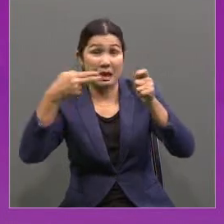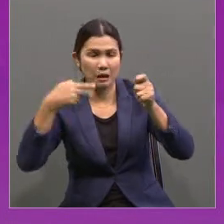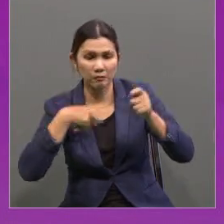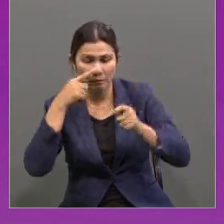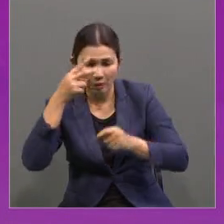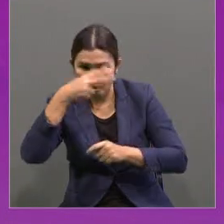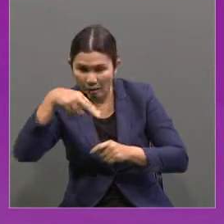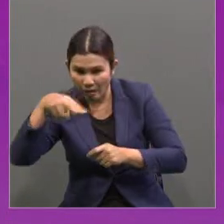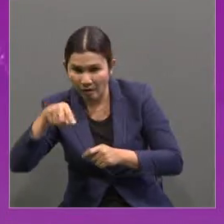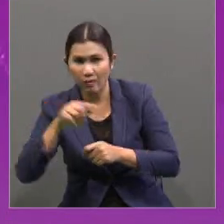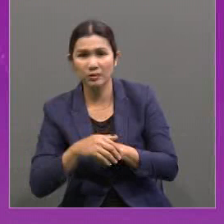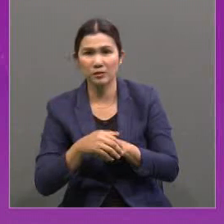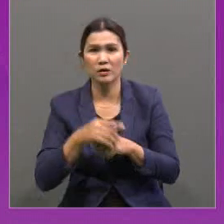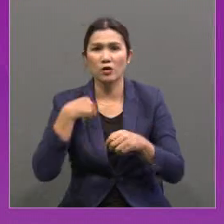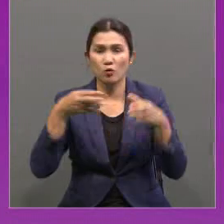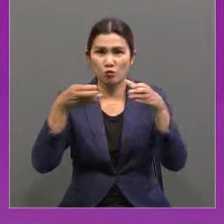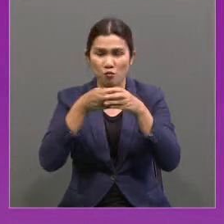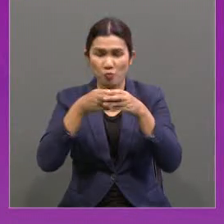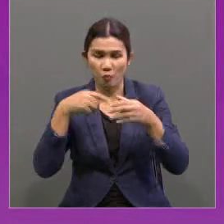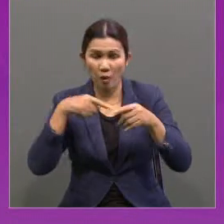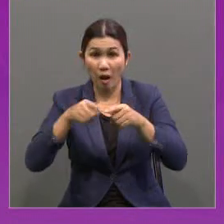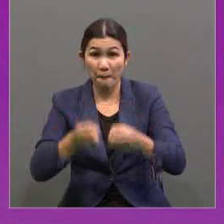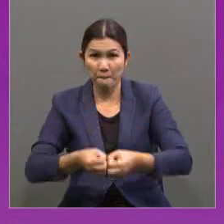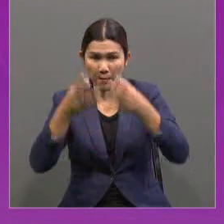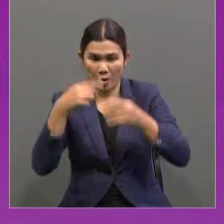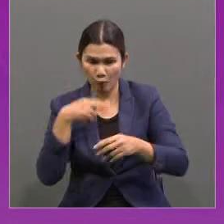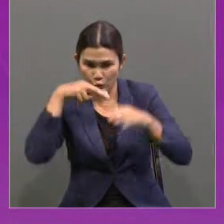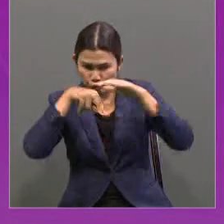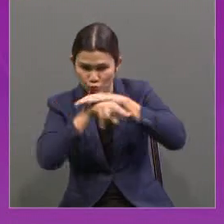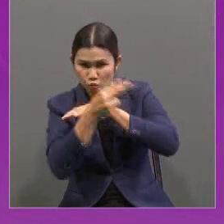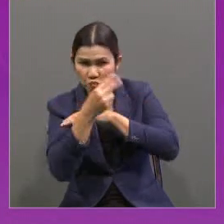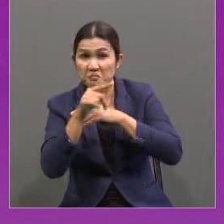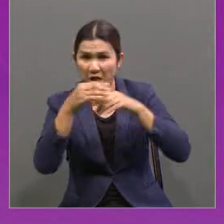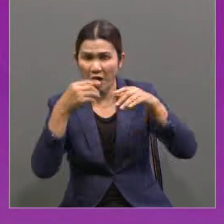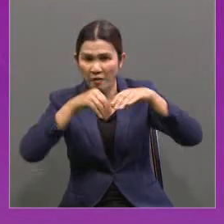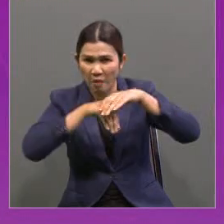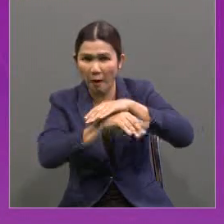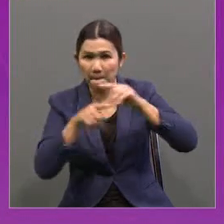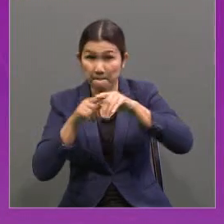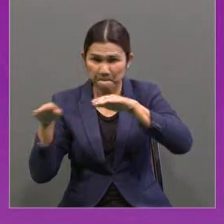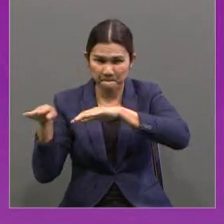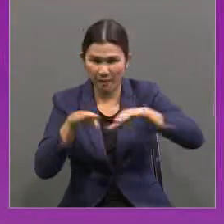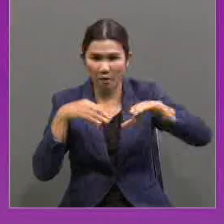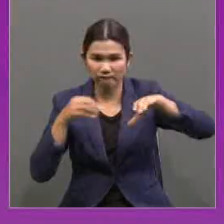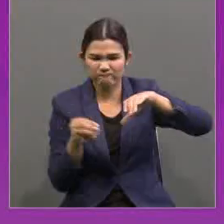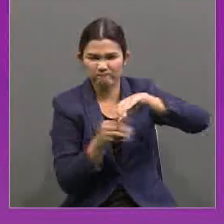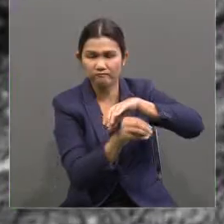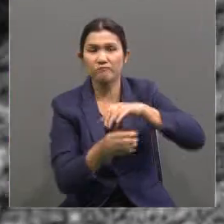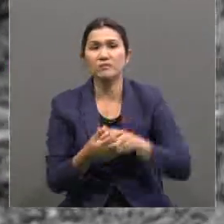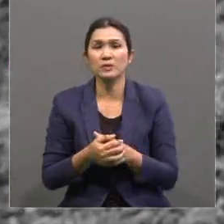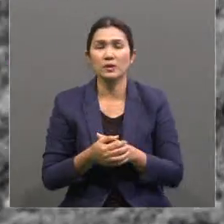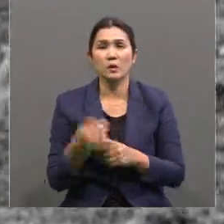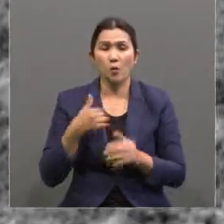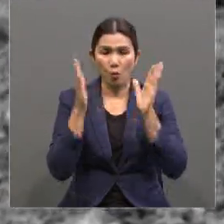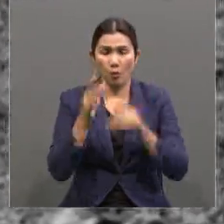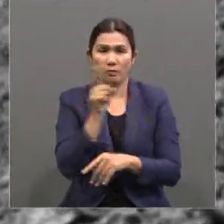ตระเวนความปลอดภัยครับชุด EODก็เลยเร่งตรวจสอบคาดว่าคนร้ายขุดเอาไว้เพื่อเตรียมก่อเหตุเจ้าหน้าที่